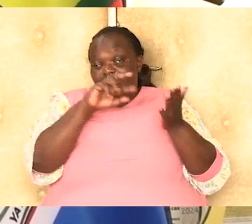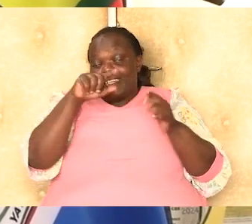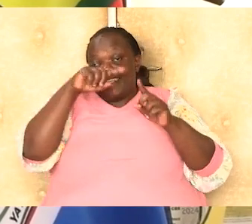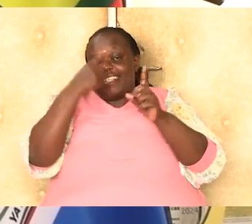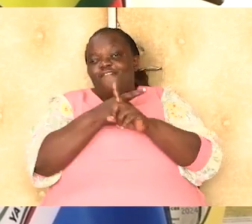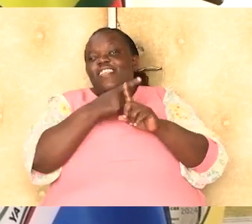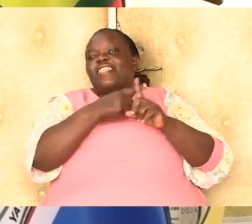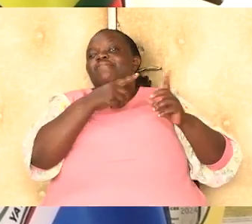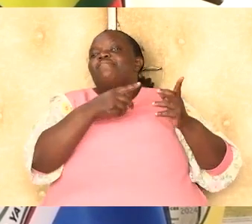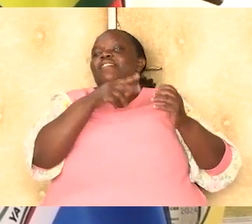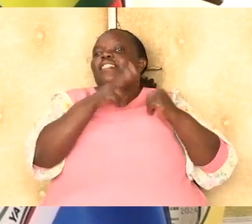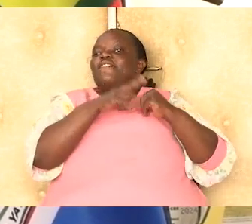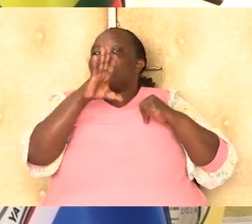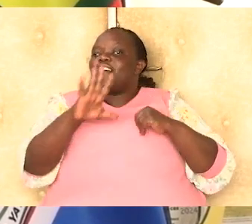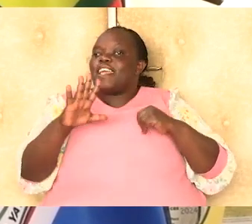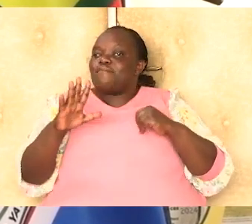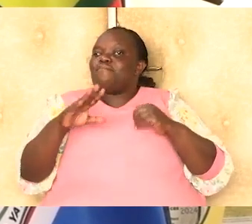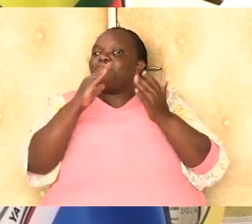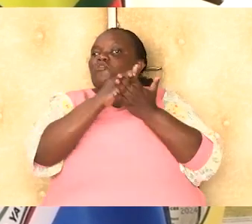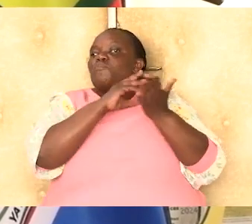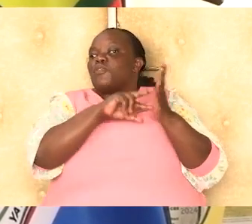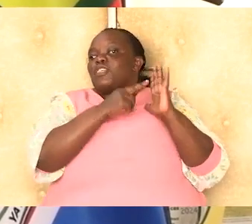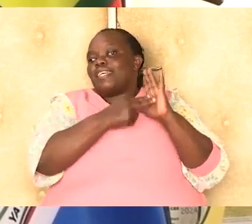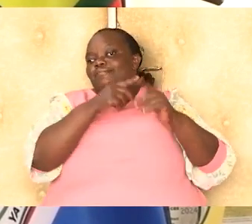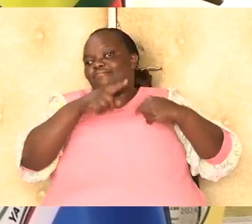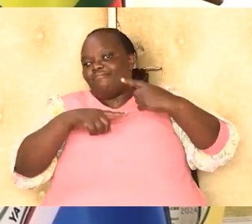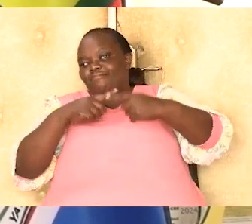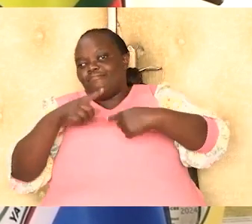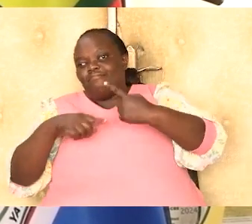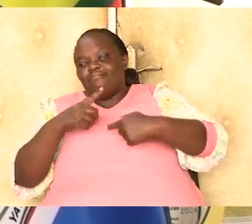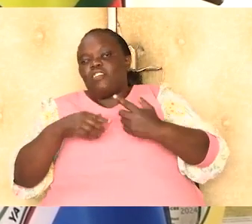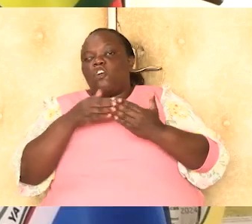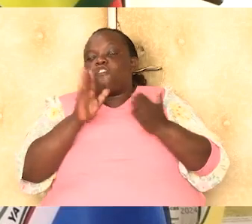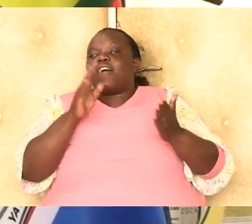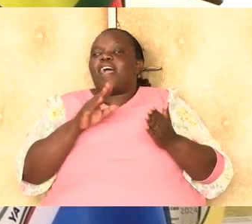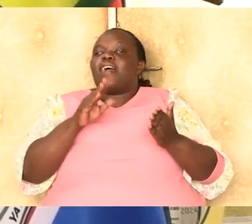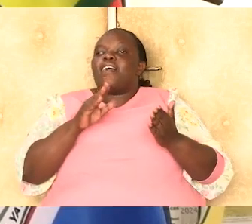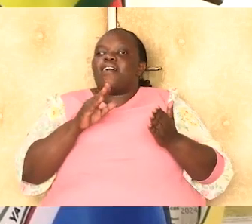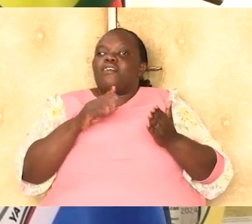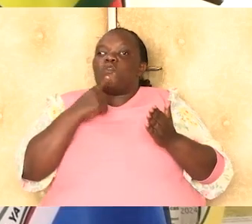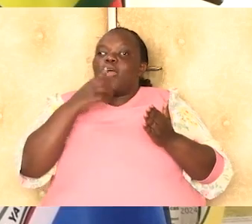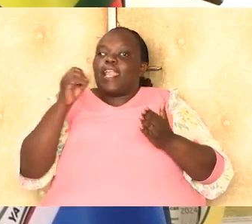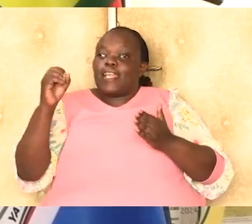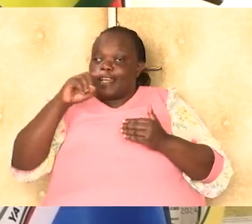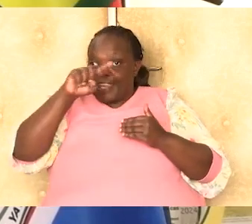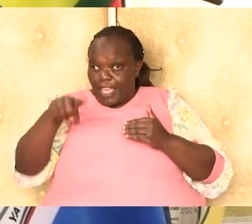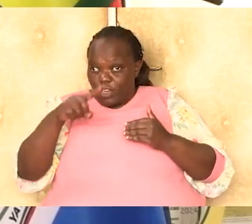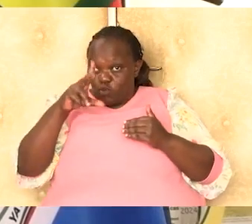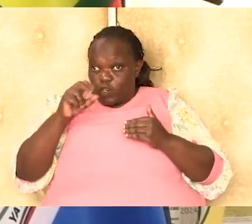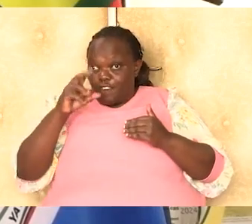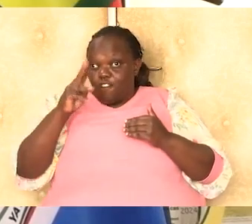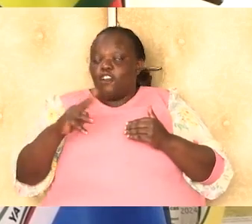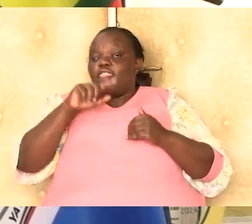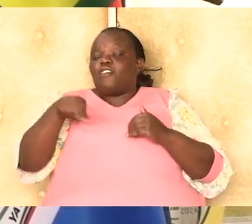75 katika gatuzi 37 na tayari zaidi ya nyumba ya alfu miatano na 24